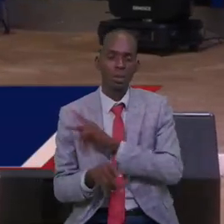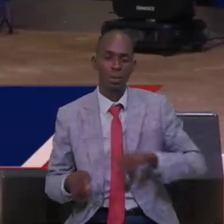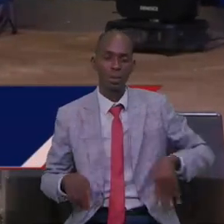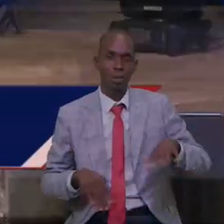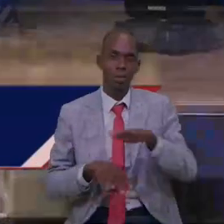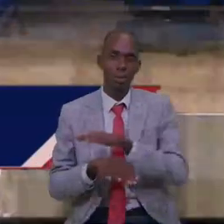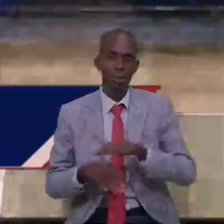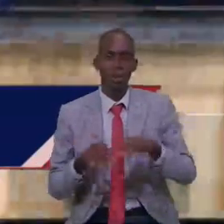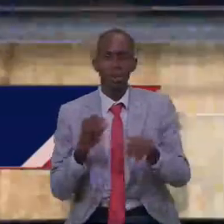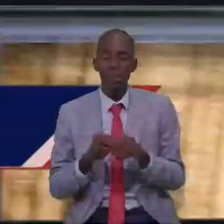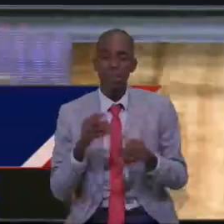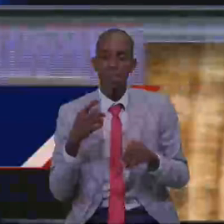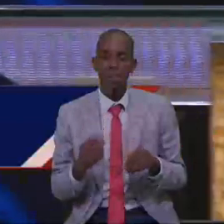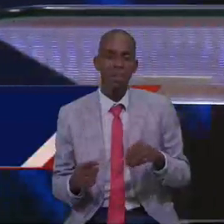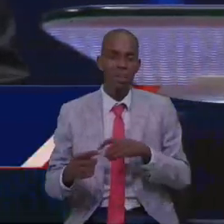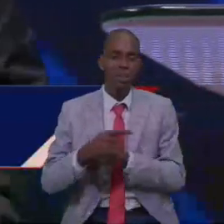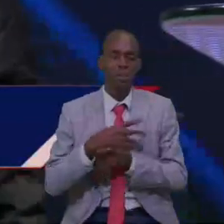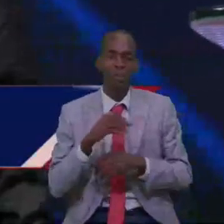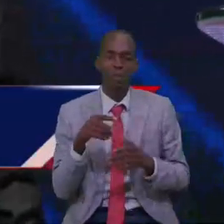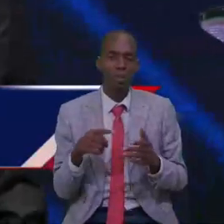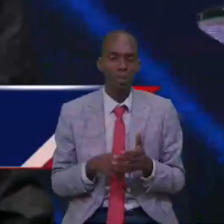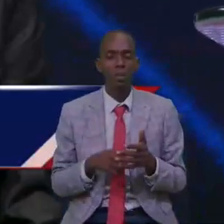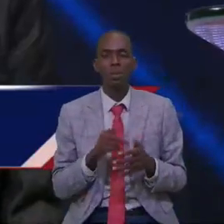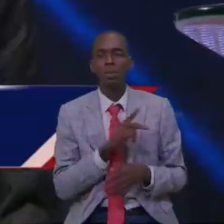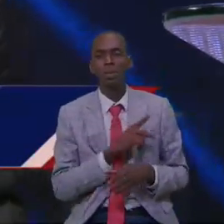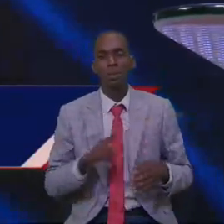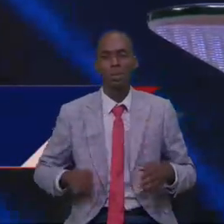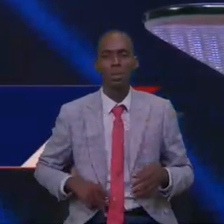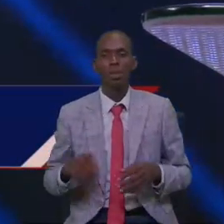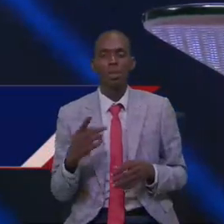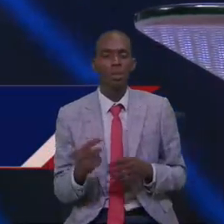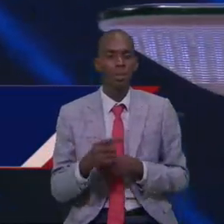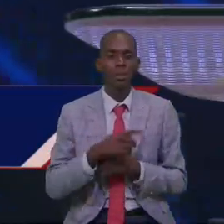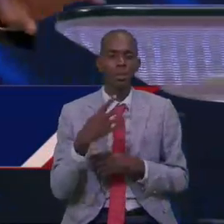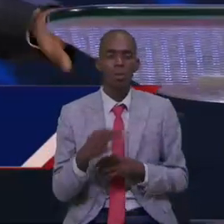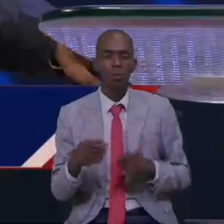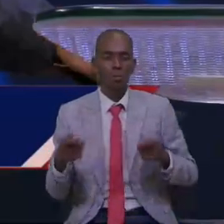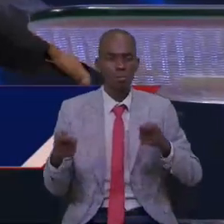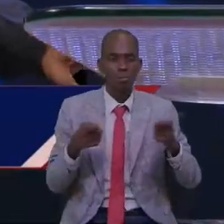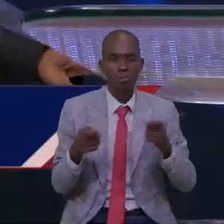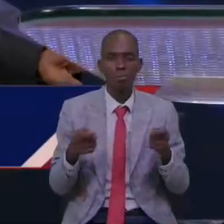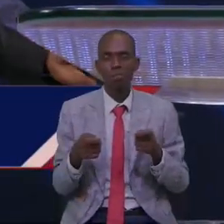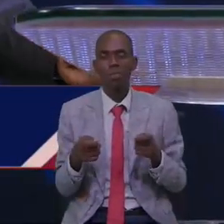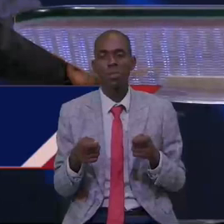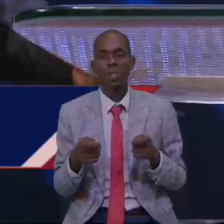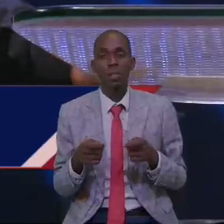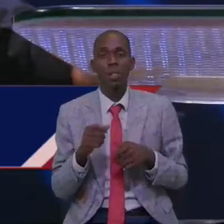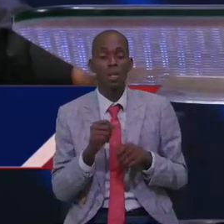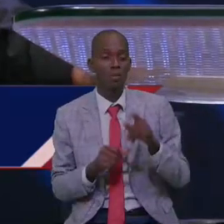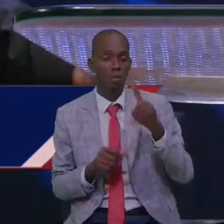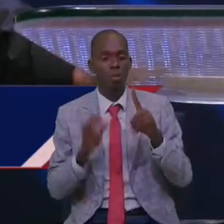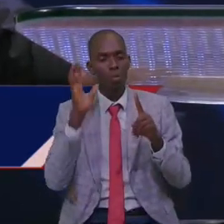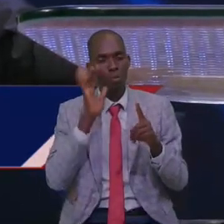temps de ces rois, les jours de leur règne, Dieu va